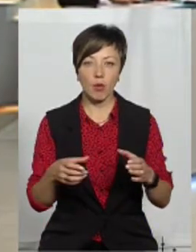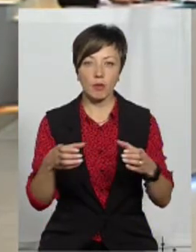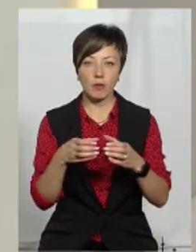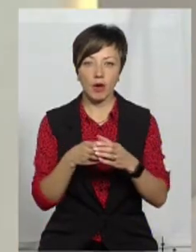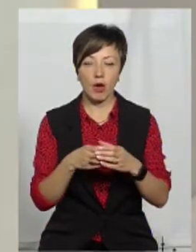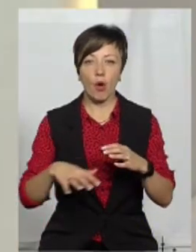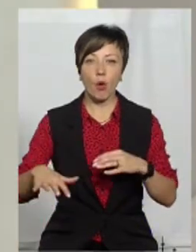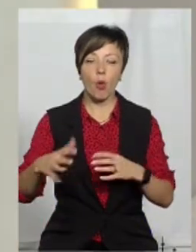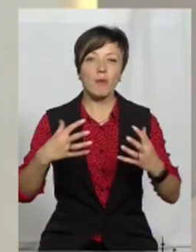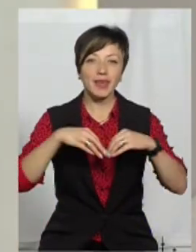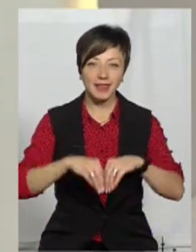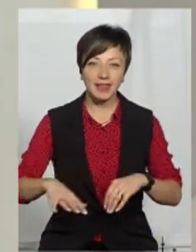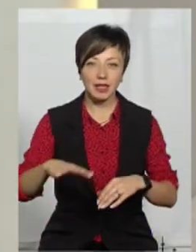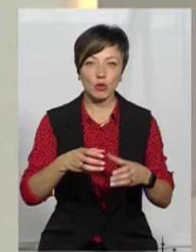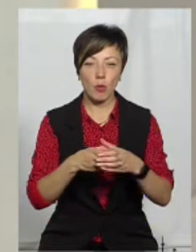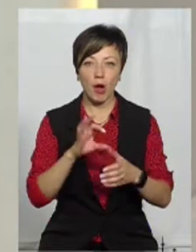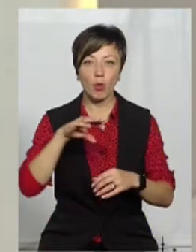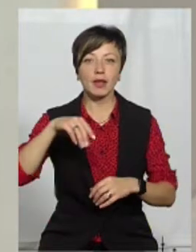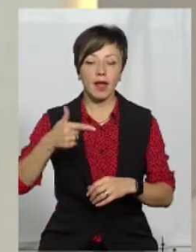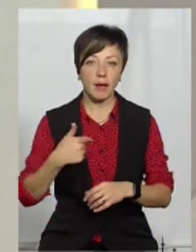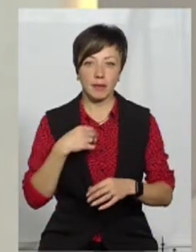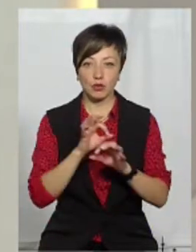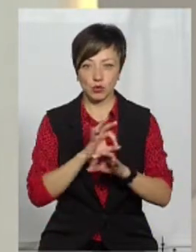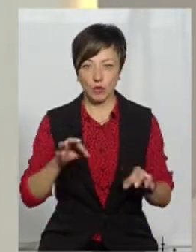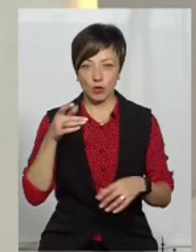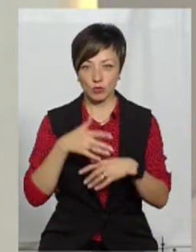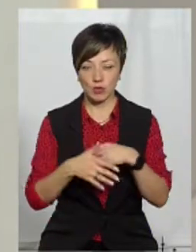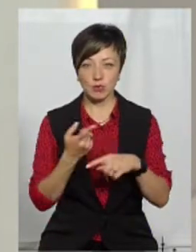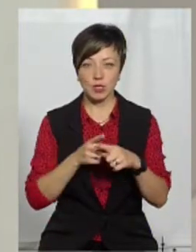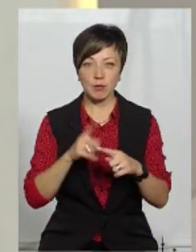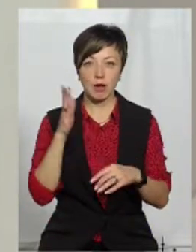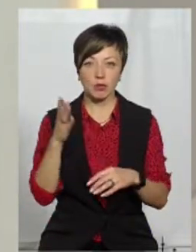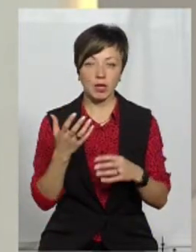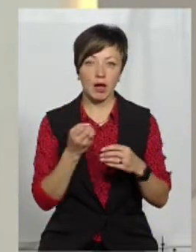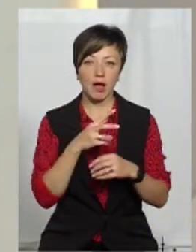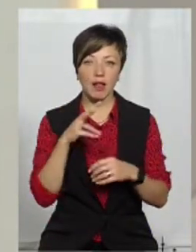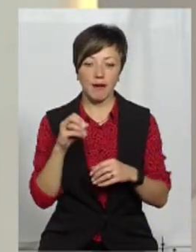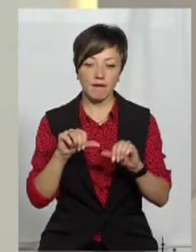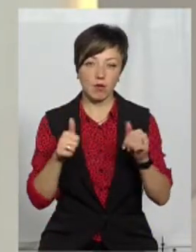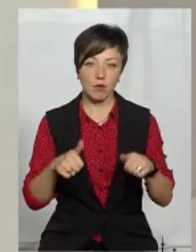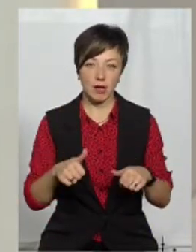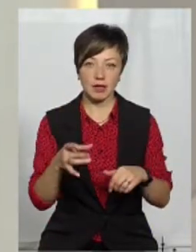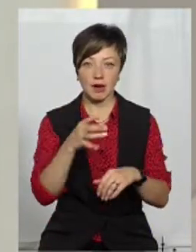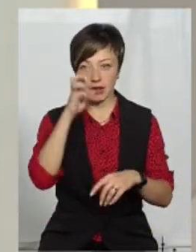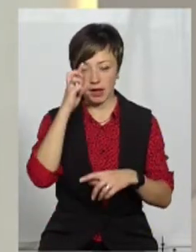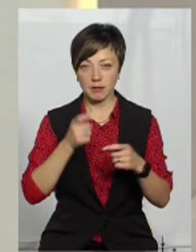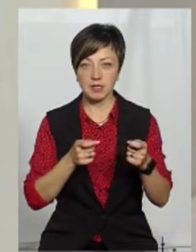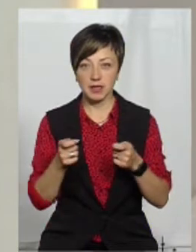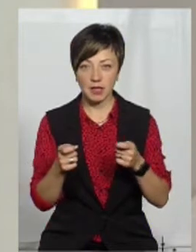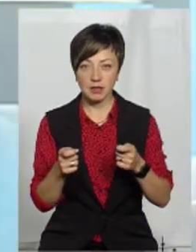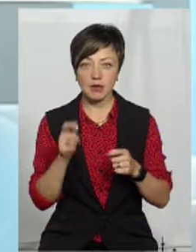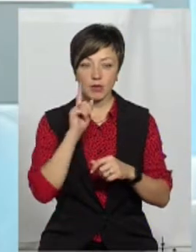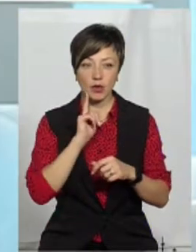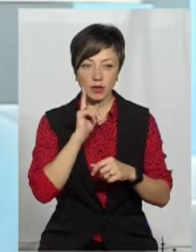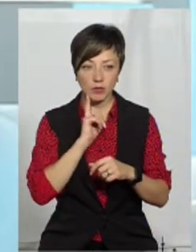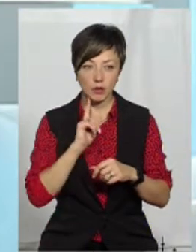як об'єднання територіальних громад. Ми чудово розуміємо, що це майбутнє, ще б не було, але формат райадміністрації, райрад – це